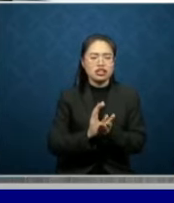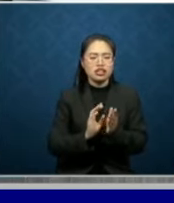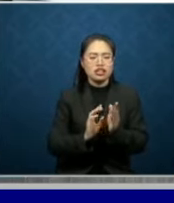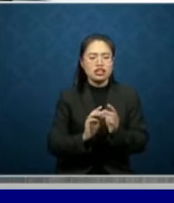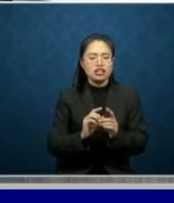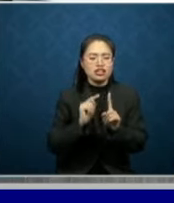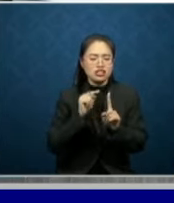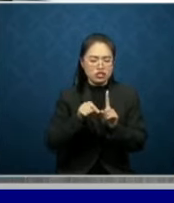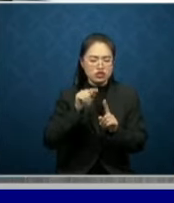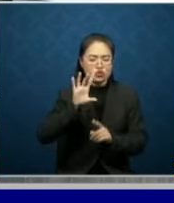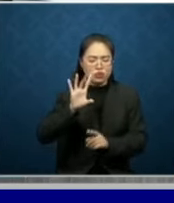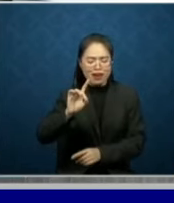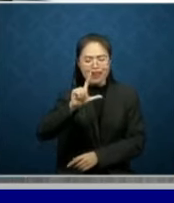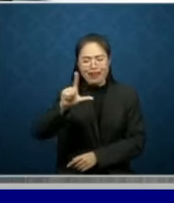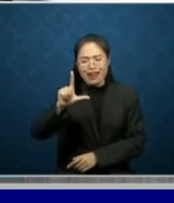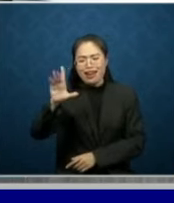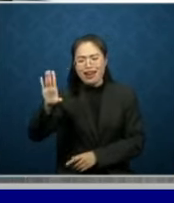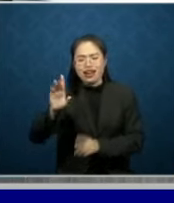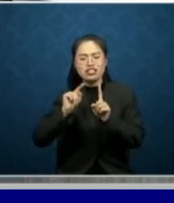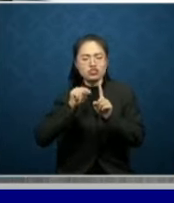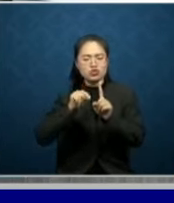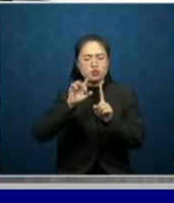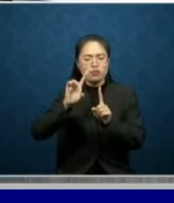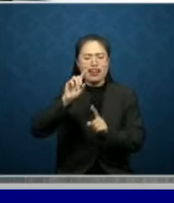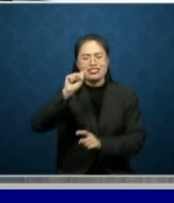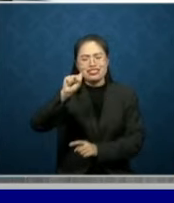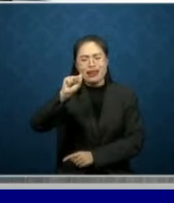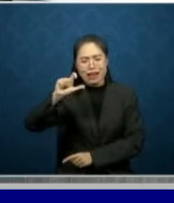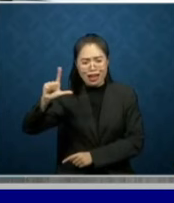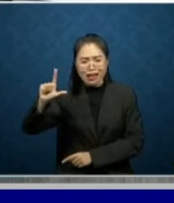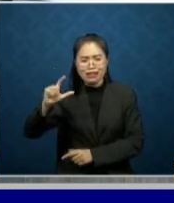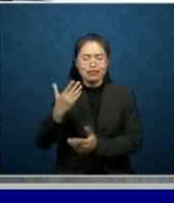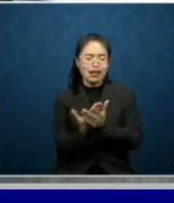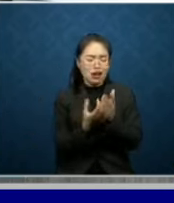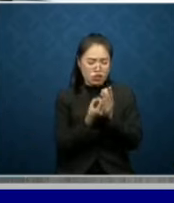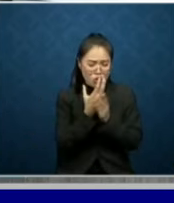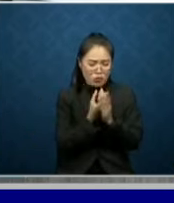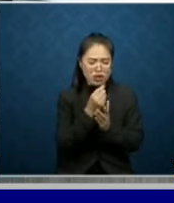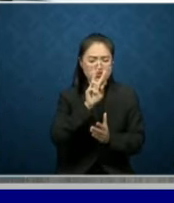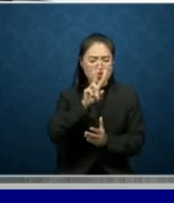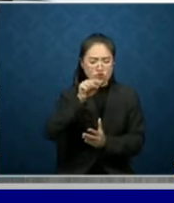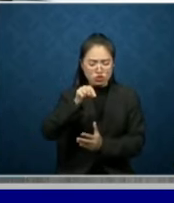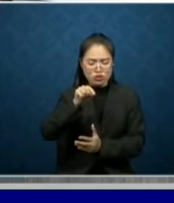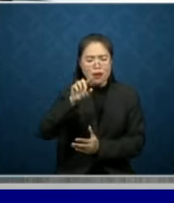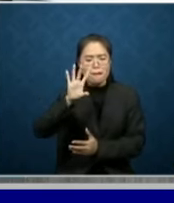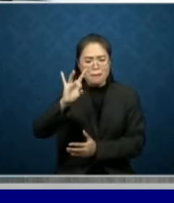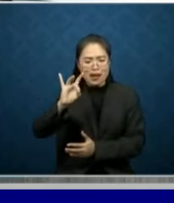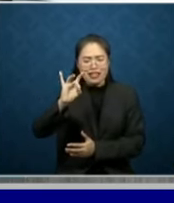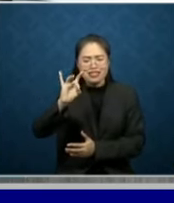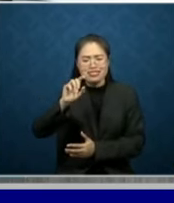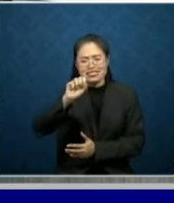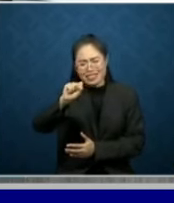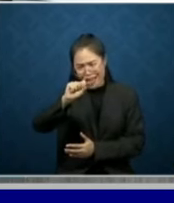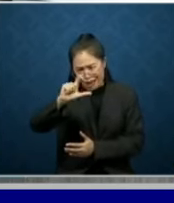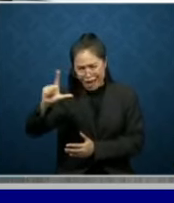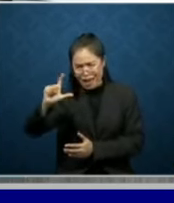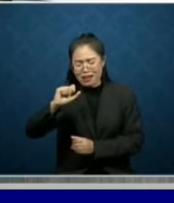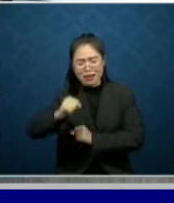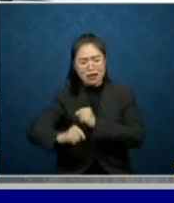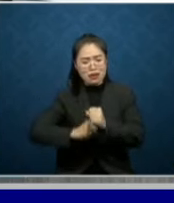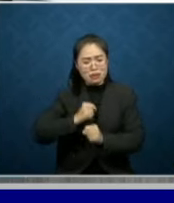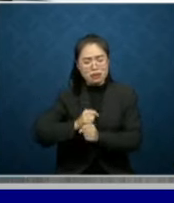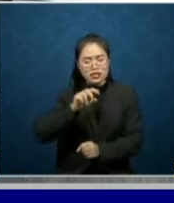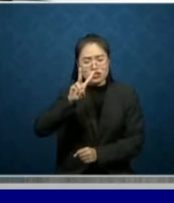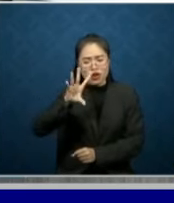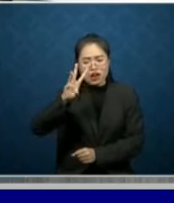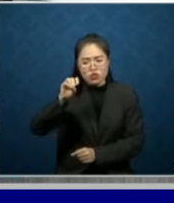น 1.8 แสนล้านจ่ายดอกเบี้ยอีก 2.28 แสนล้านรวมปี67เนี่ยเราต้องจ่าย